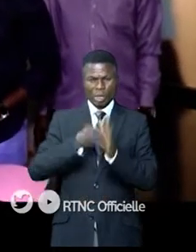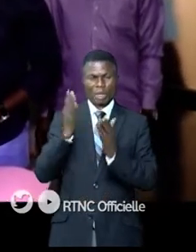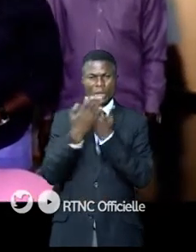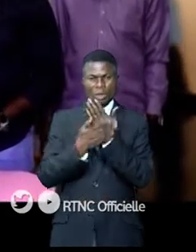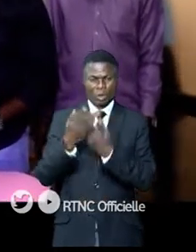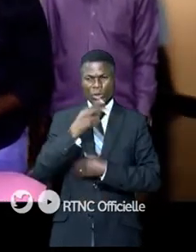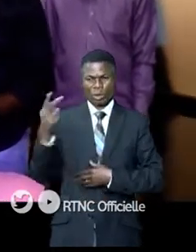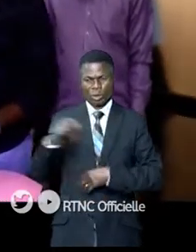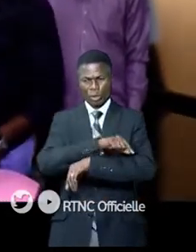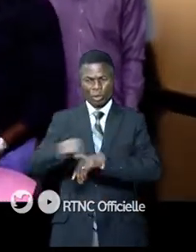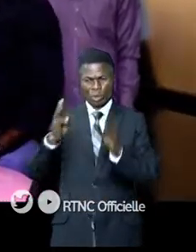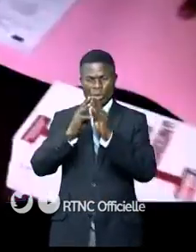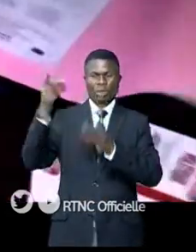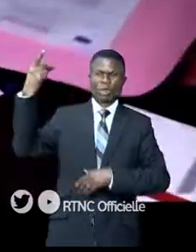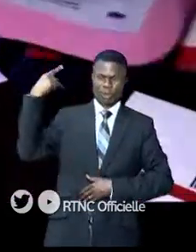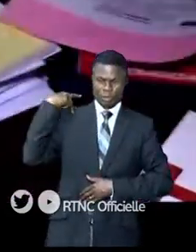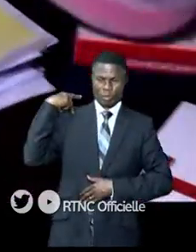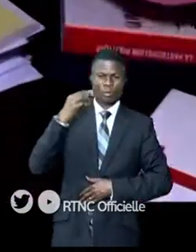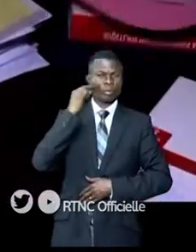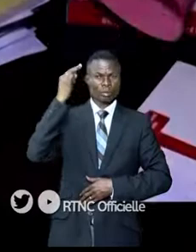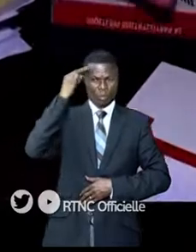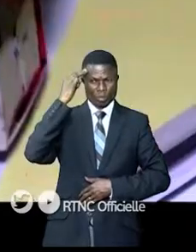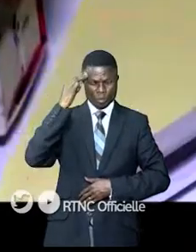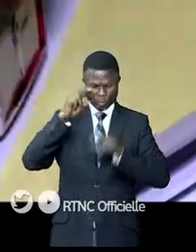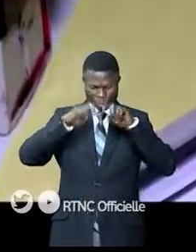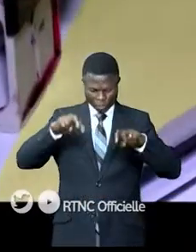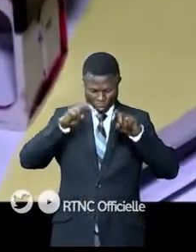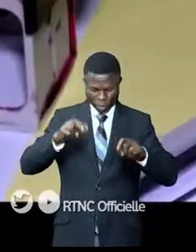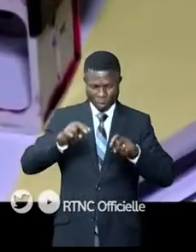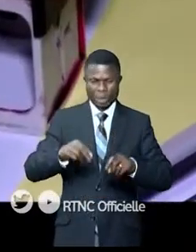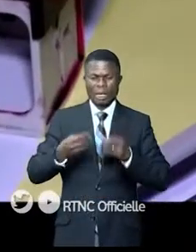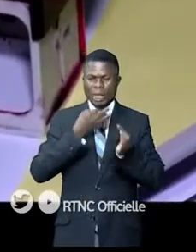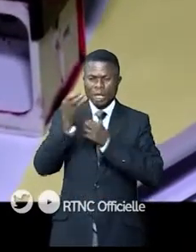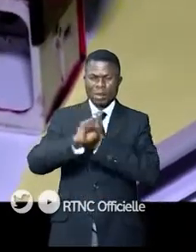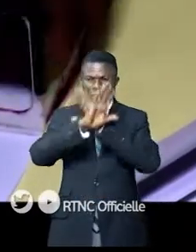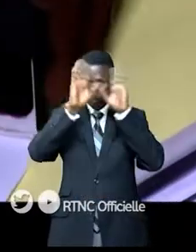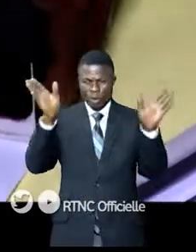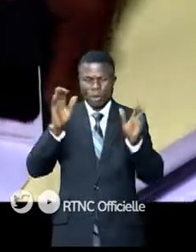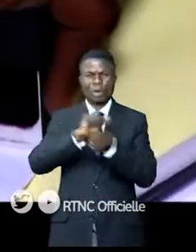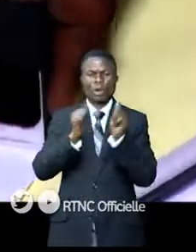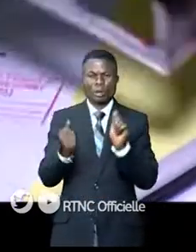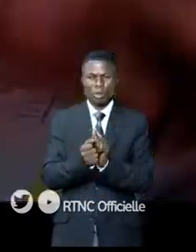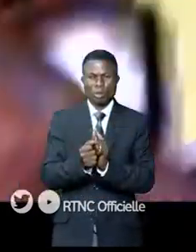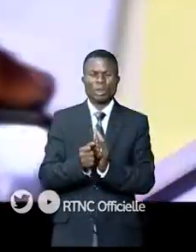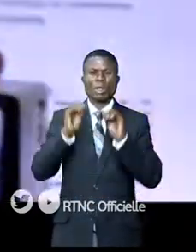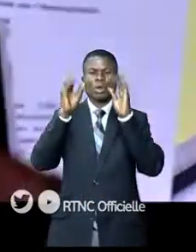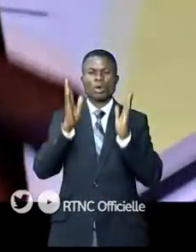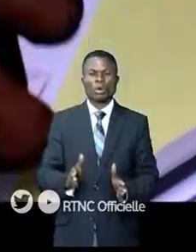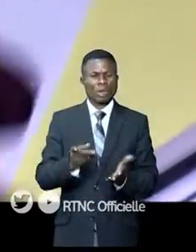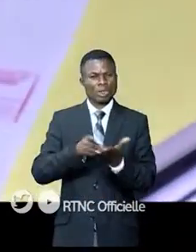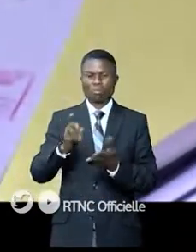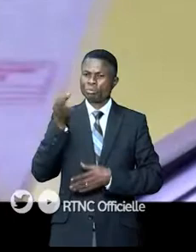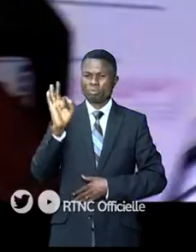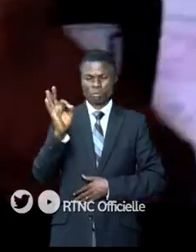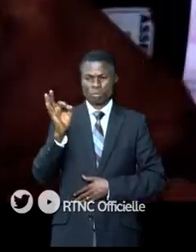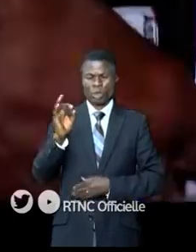2020 au bureau de l'Assemblée nationale. Le ministre se fera le devoir de donner la lumière sur la mécanisation des enseignants non payés,